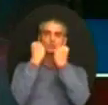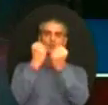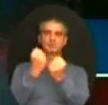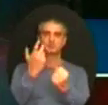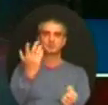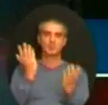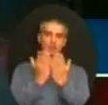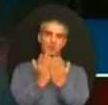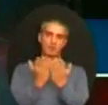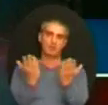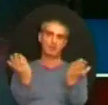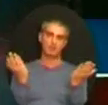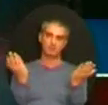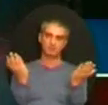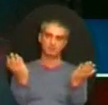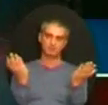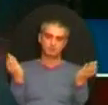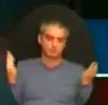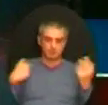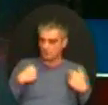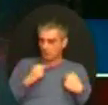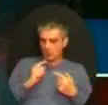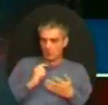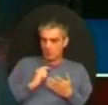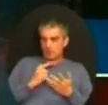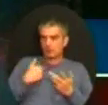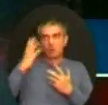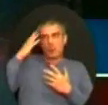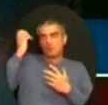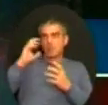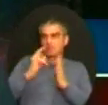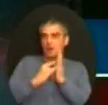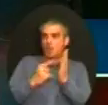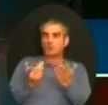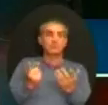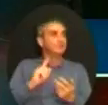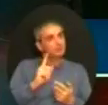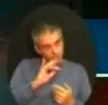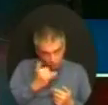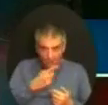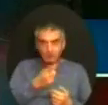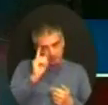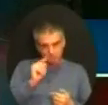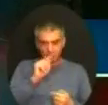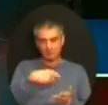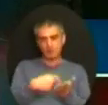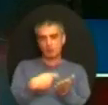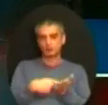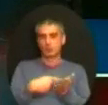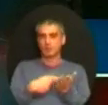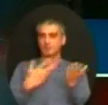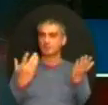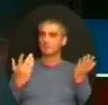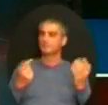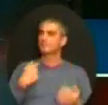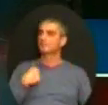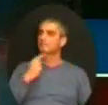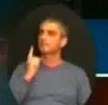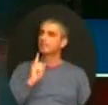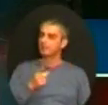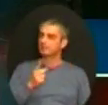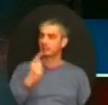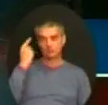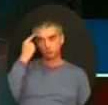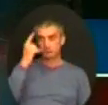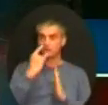נוסעים לאילת וכדומה? נחמן, אני לא מתה על החוק הזה. נכון. אני לא צריכה להגיד שאני מתה על החוק הזה. את לא מתה, ומישהו אחר שמת צריך לבוא לשלם את המחיר. אני חושבת